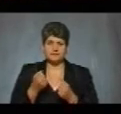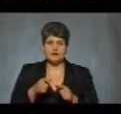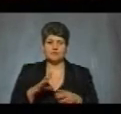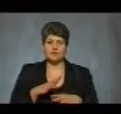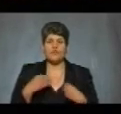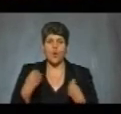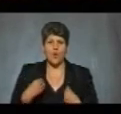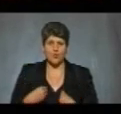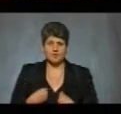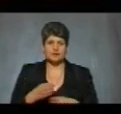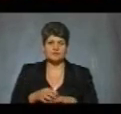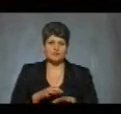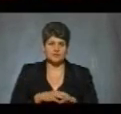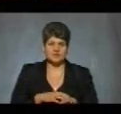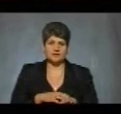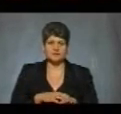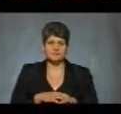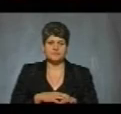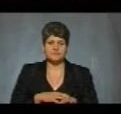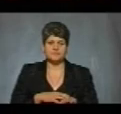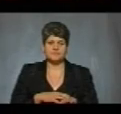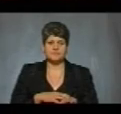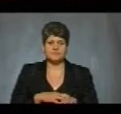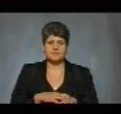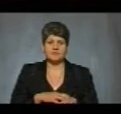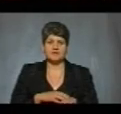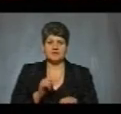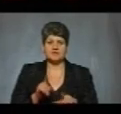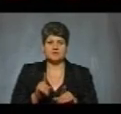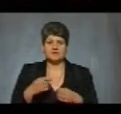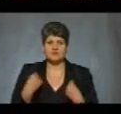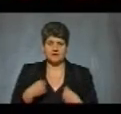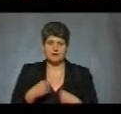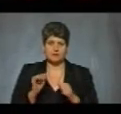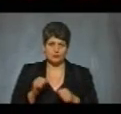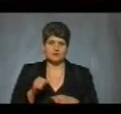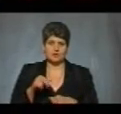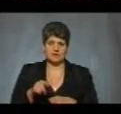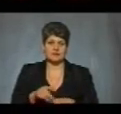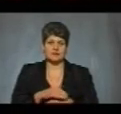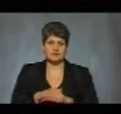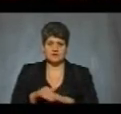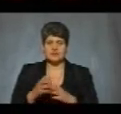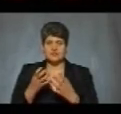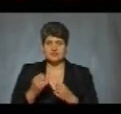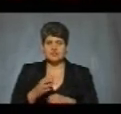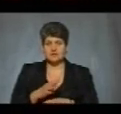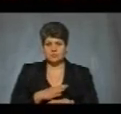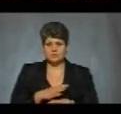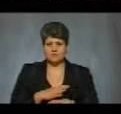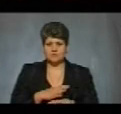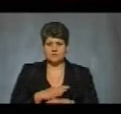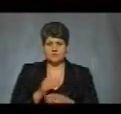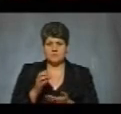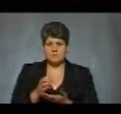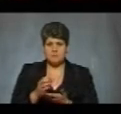одяг, капці, все таке, що ти вдягаєш, ти можеш ходити на двір. І ще була така